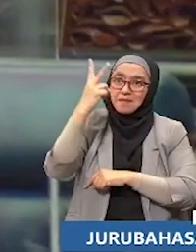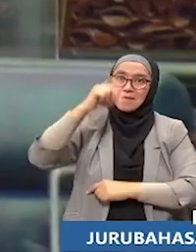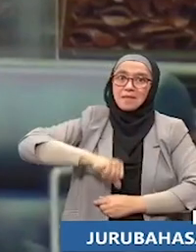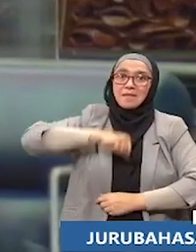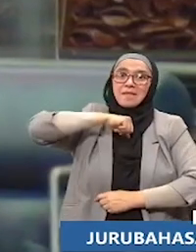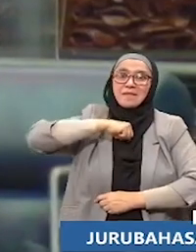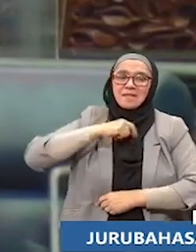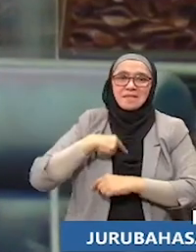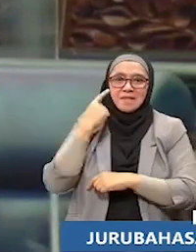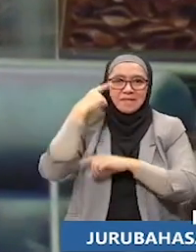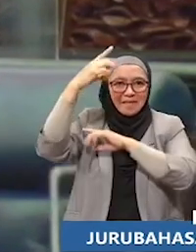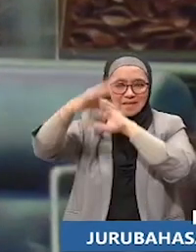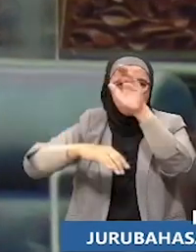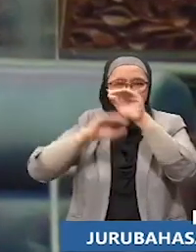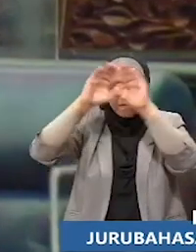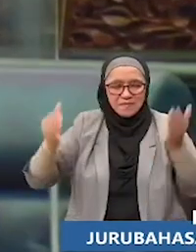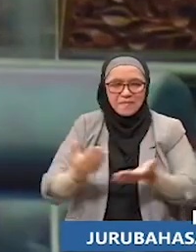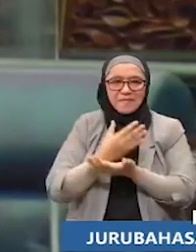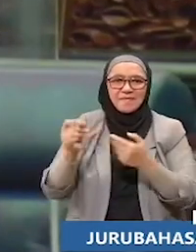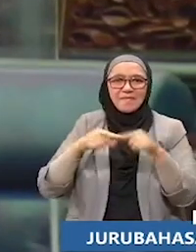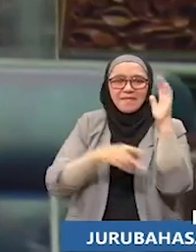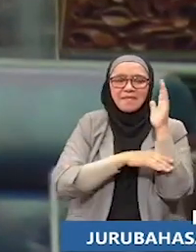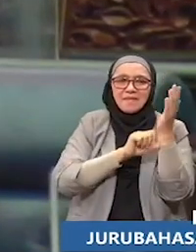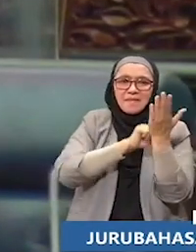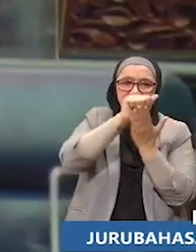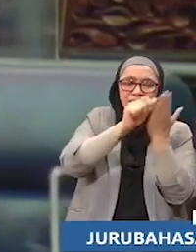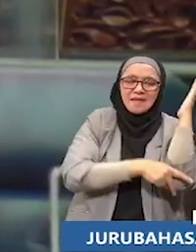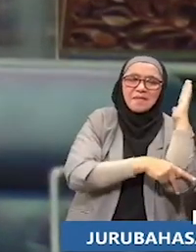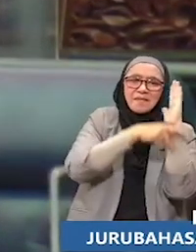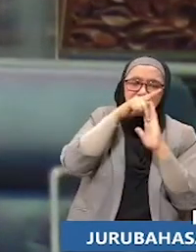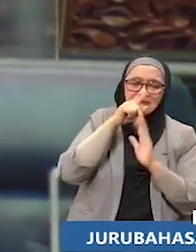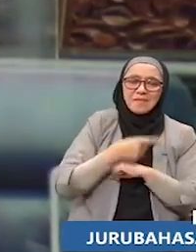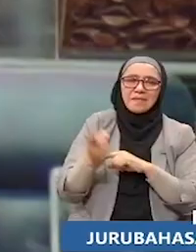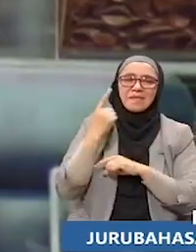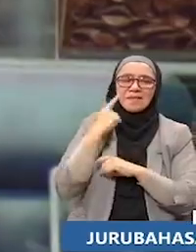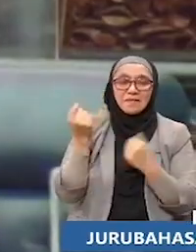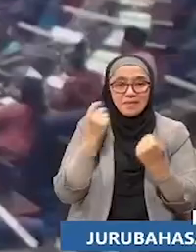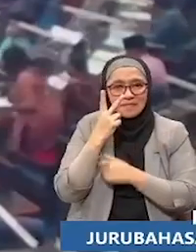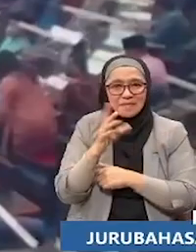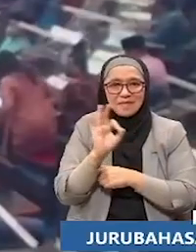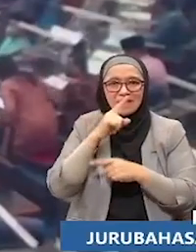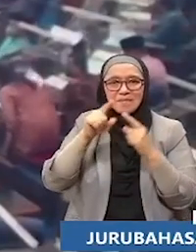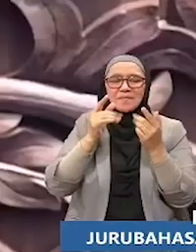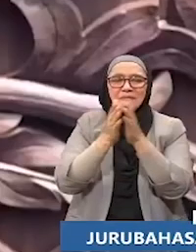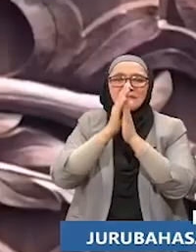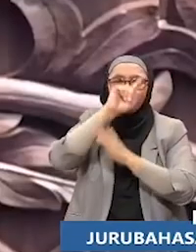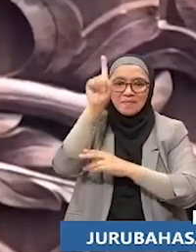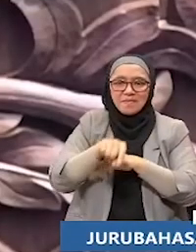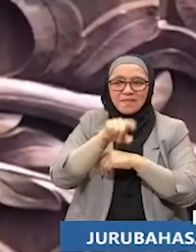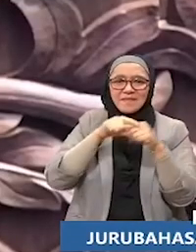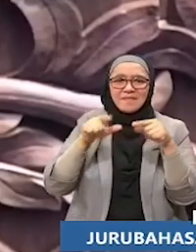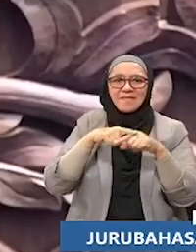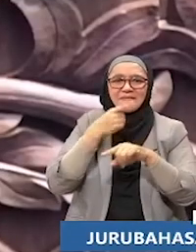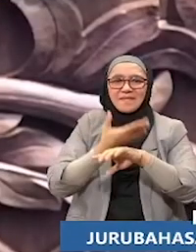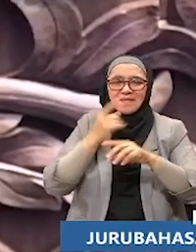Parlimen sejuk dipandang mata. Mohon menjawab soalan batu kawan nombor 3. Jalan Menteri Komunikasi dan